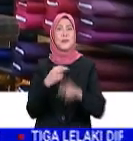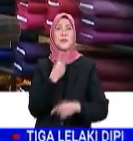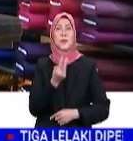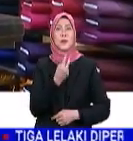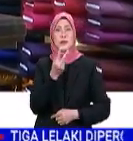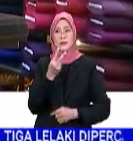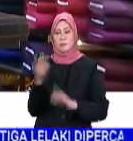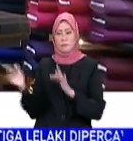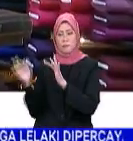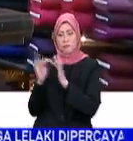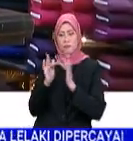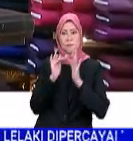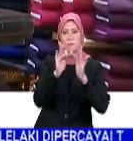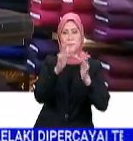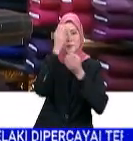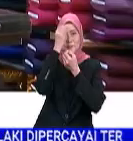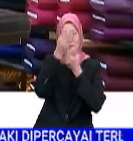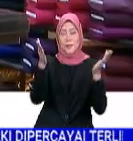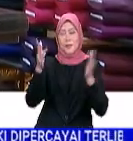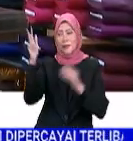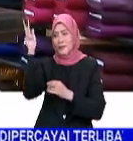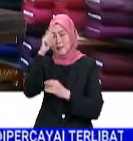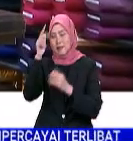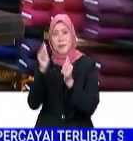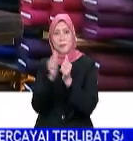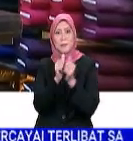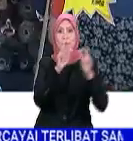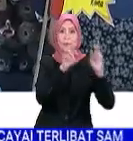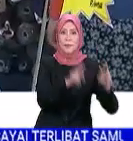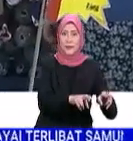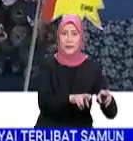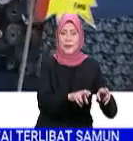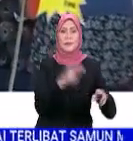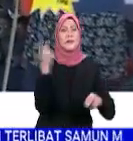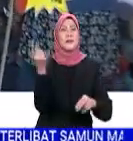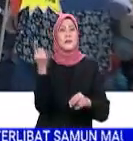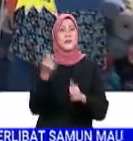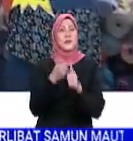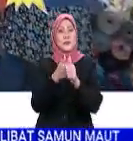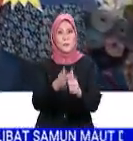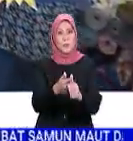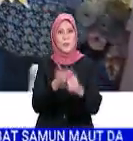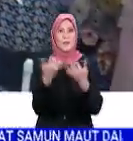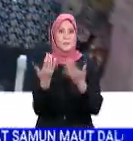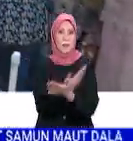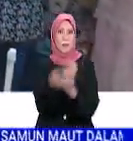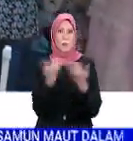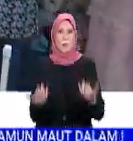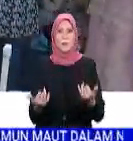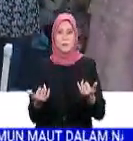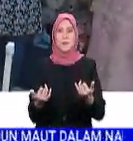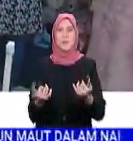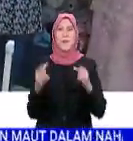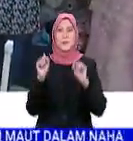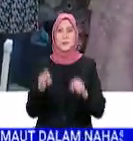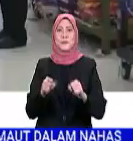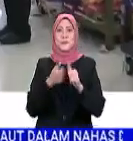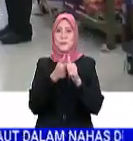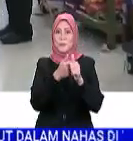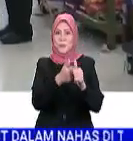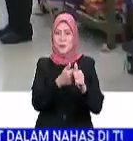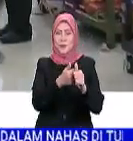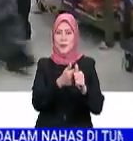suara penghubung antara Kerajaan dengan rakyat yang sejahtera mengikut peredaran zaman dan memenuhi